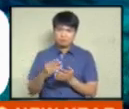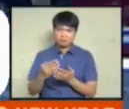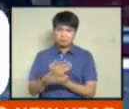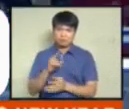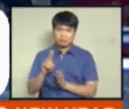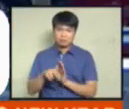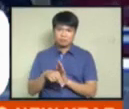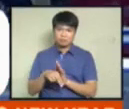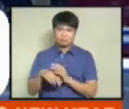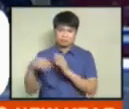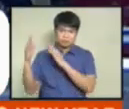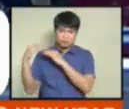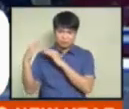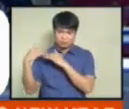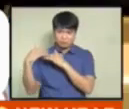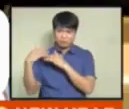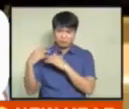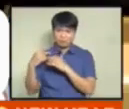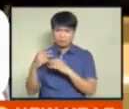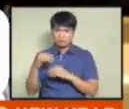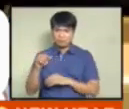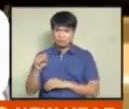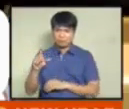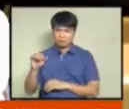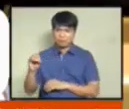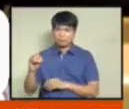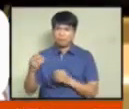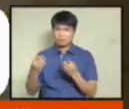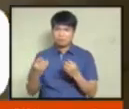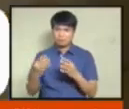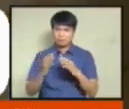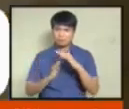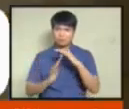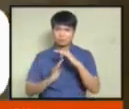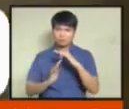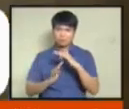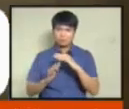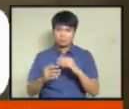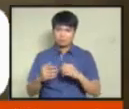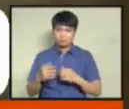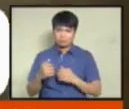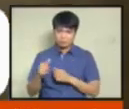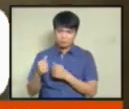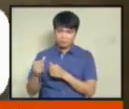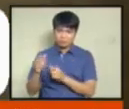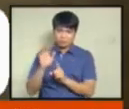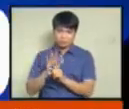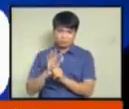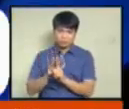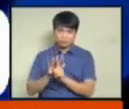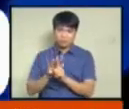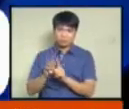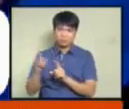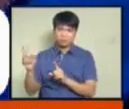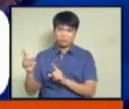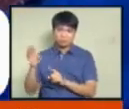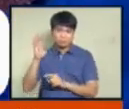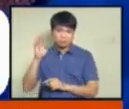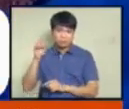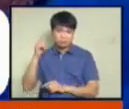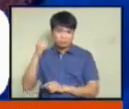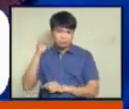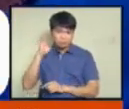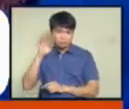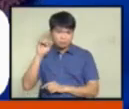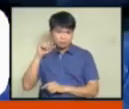pag-asa. Ang salon na ito, jam-packed sa dami ng customer na gustong sumunod sa uso. Sa mga kumari kong magpapakulay